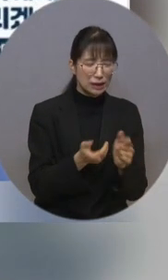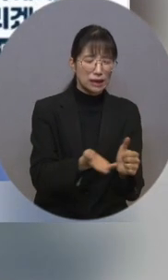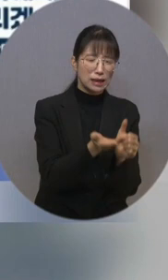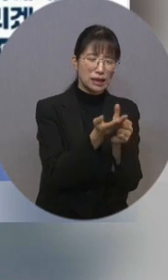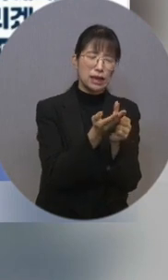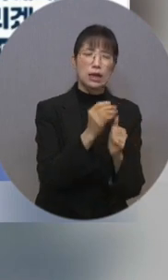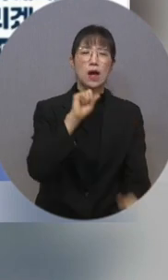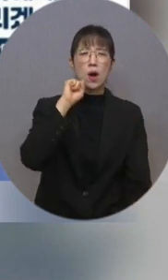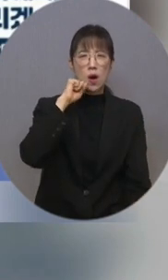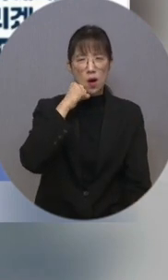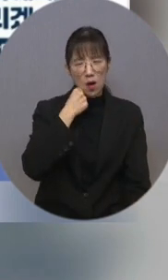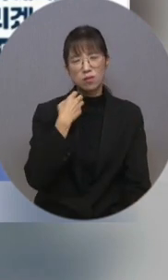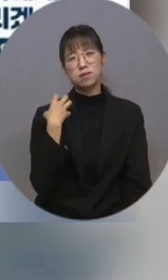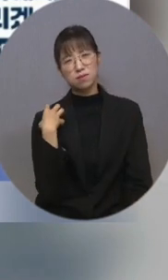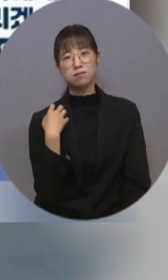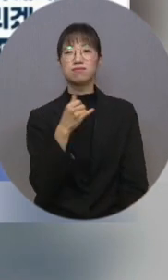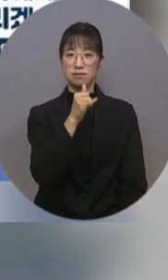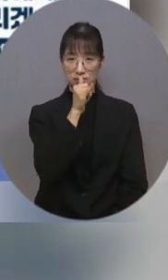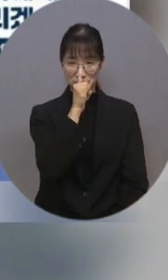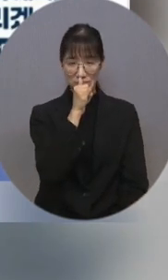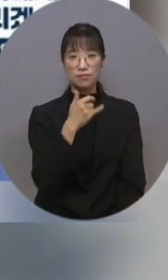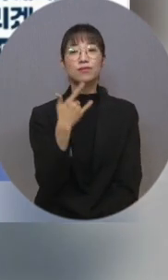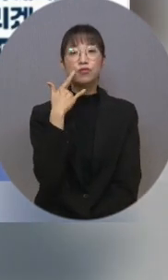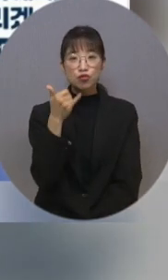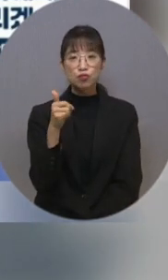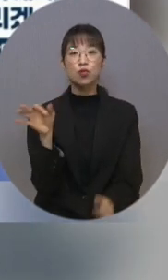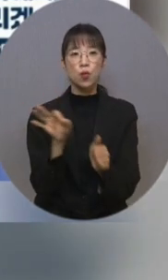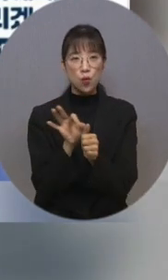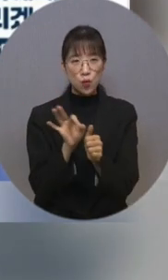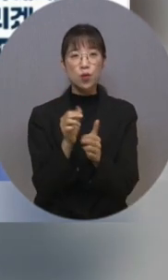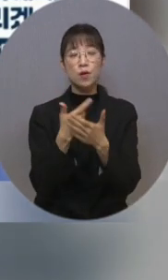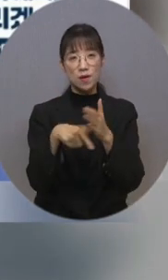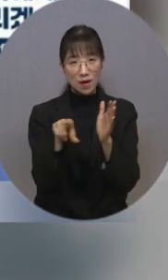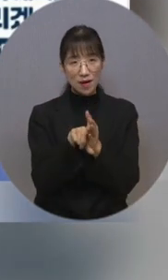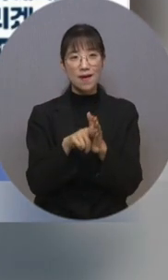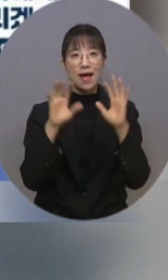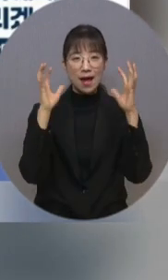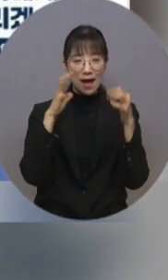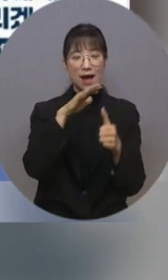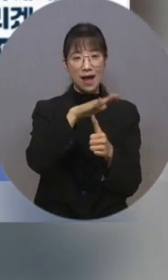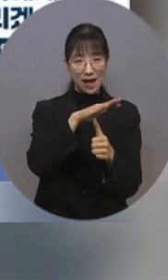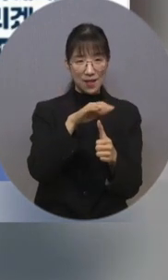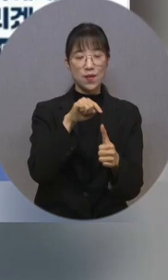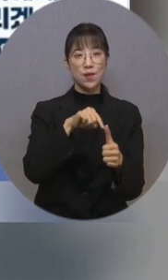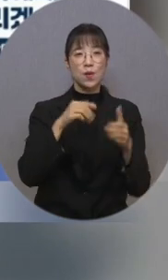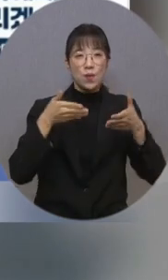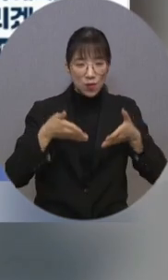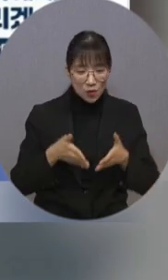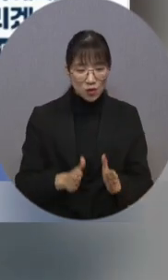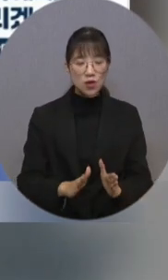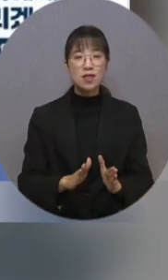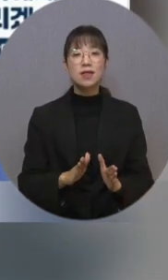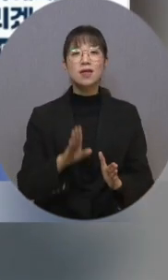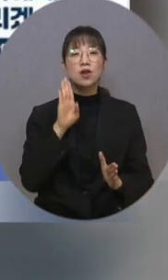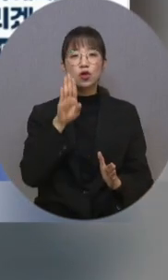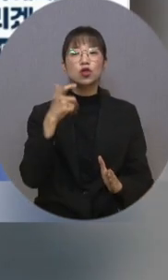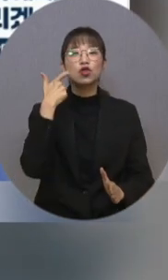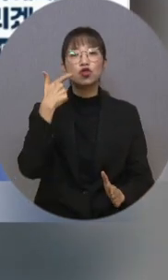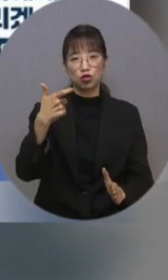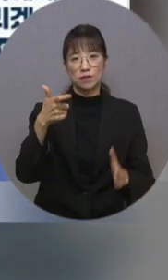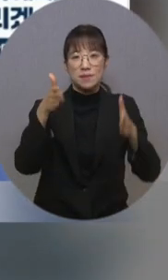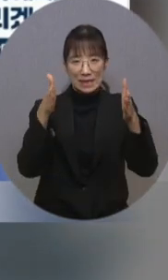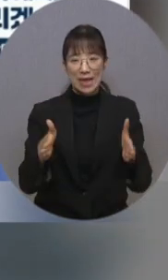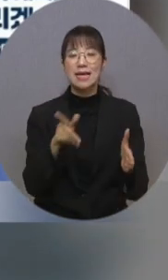경우가 있었는데요. 복지부는 부모급여를 받기 위해서는 아동의 출생일을 포함한 60일 이내에 신청을 해야